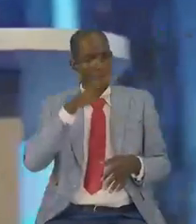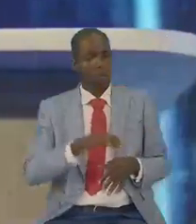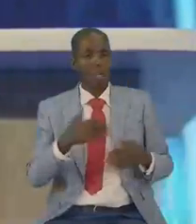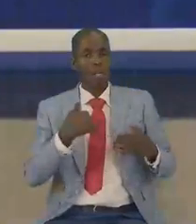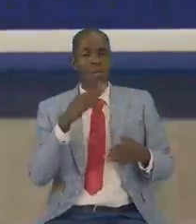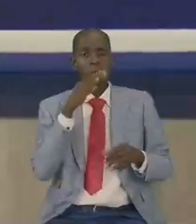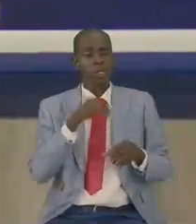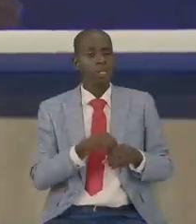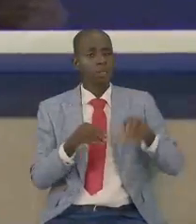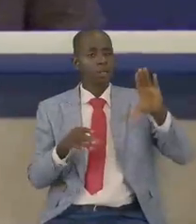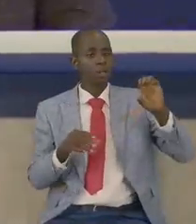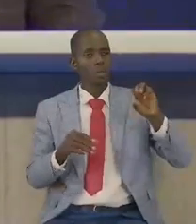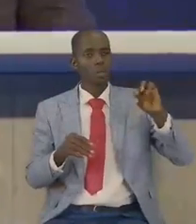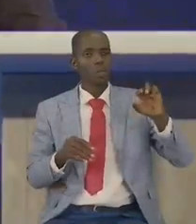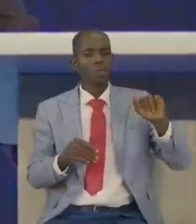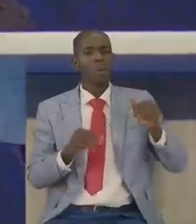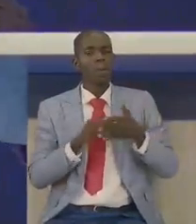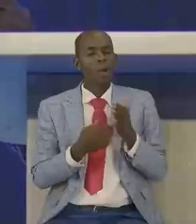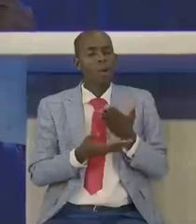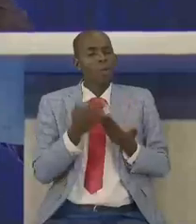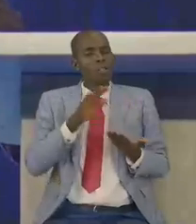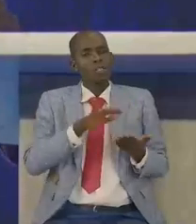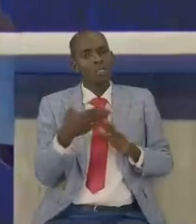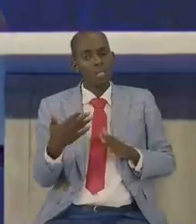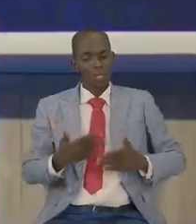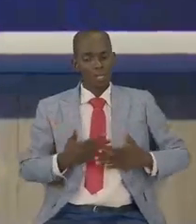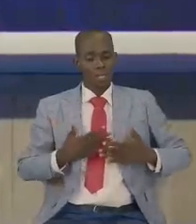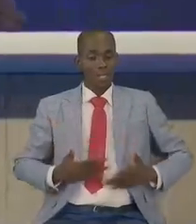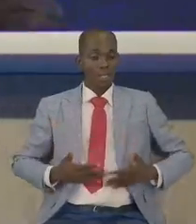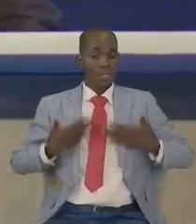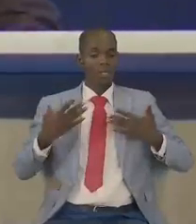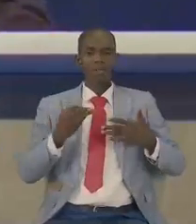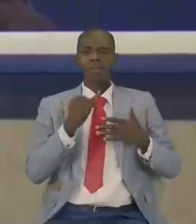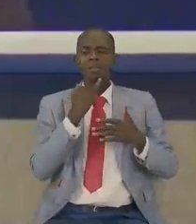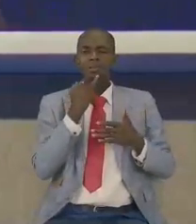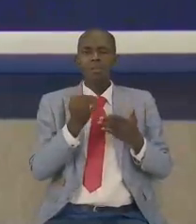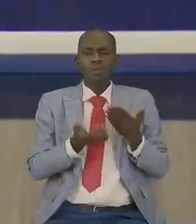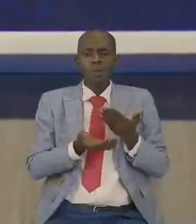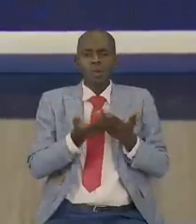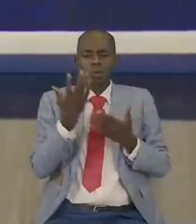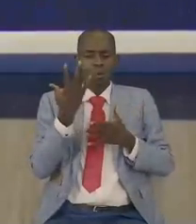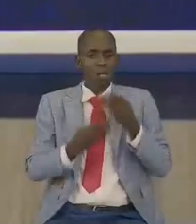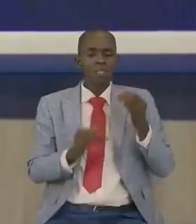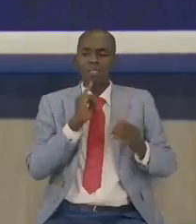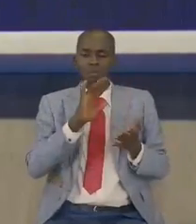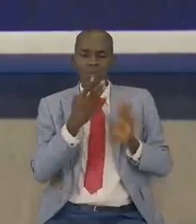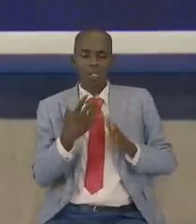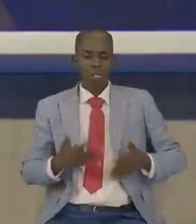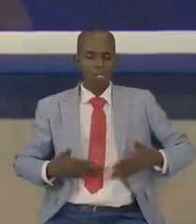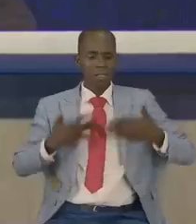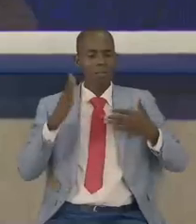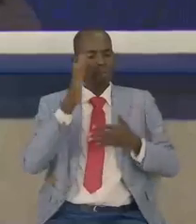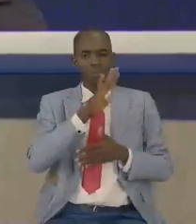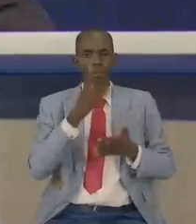longtemps. La vie est partie, c'est comme si la vie ne reviendra plus. Mais,